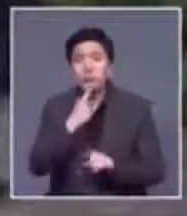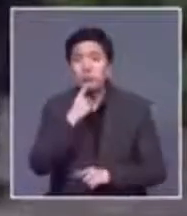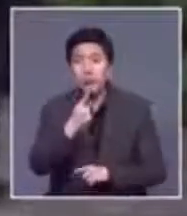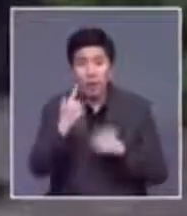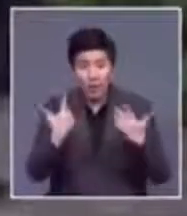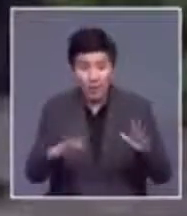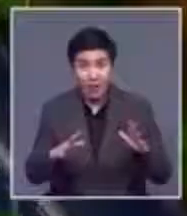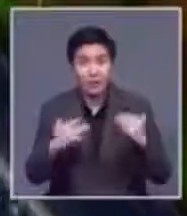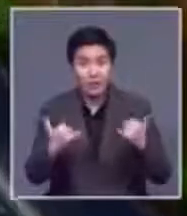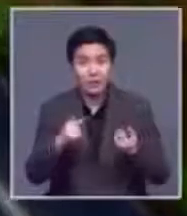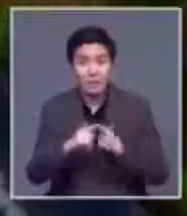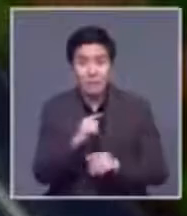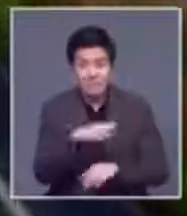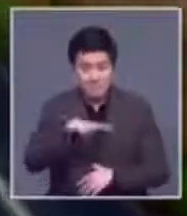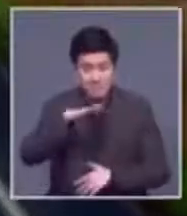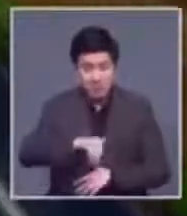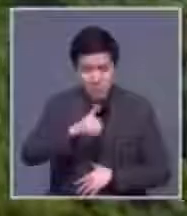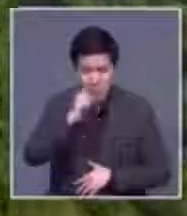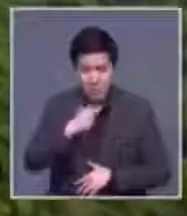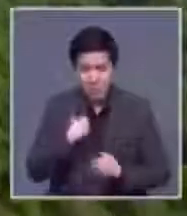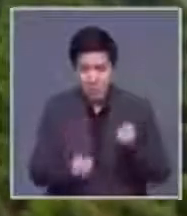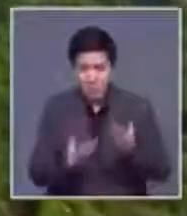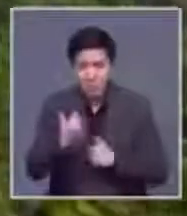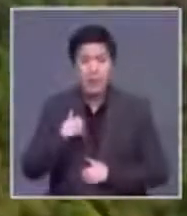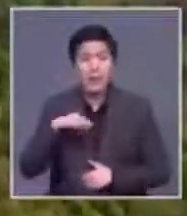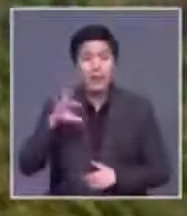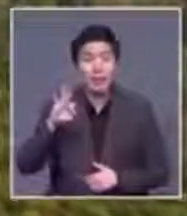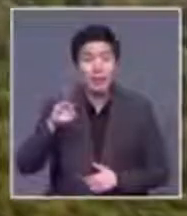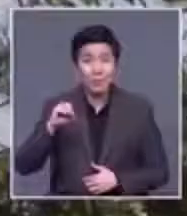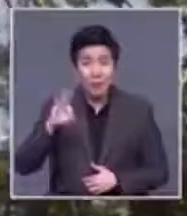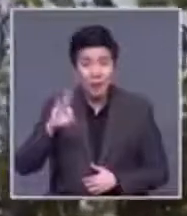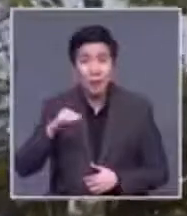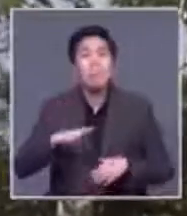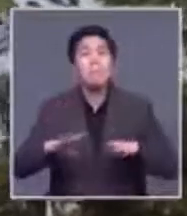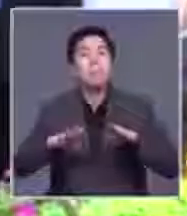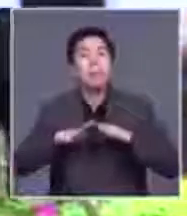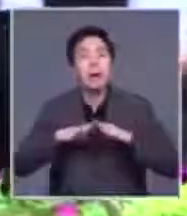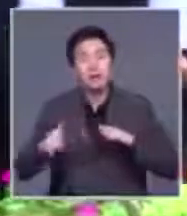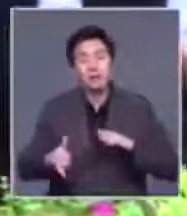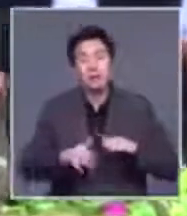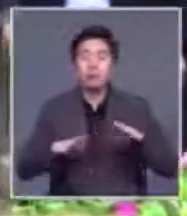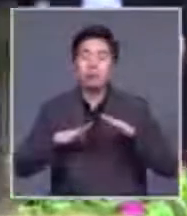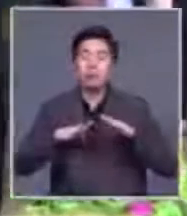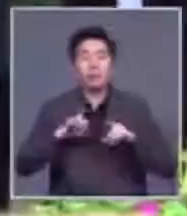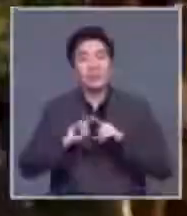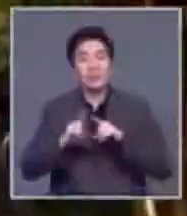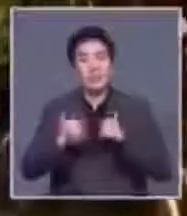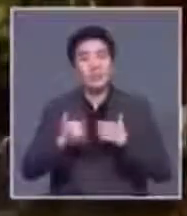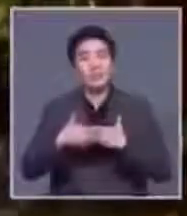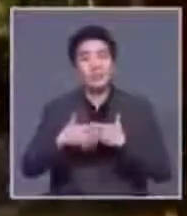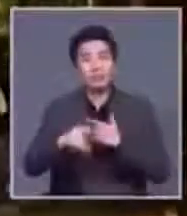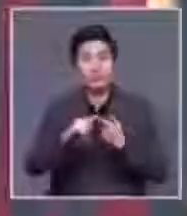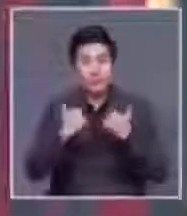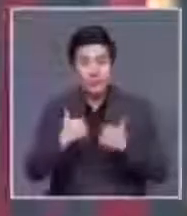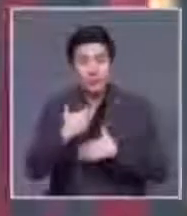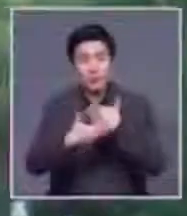กจากนั้นเรายังเพิ่มป่าในเมืองวันนี้มี99ป่าทั่วประเทศเป็นที่พักผ่อนหย่อนใจนะครับการต่อมาก็คือการพัฒนา